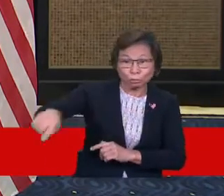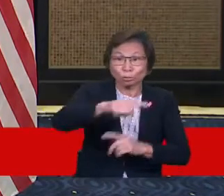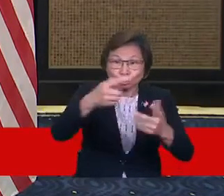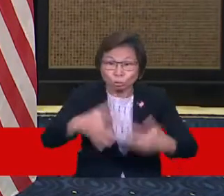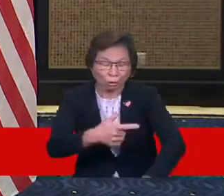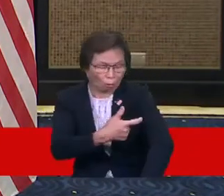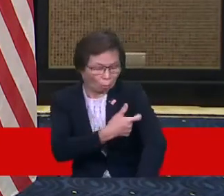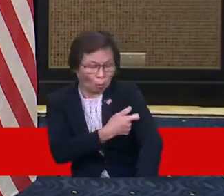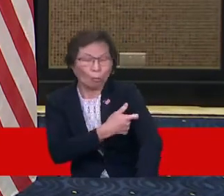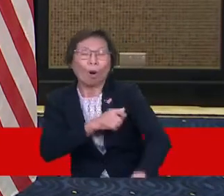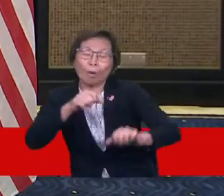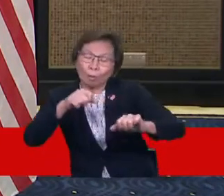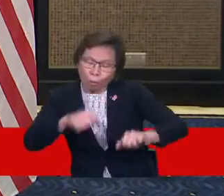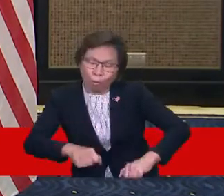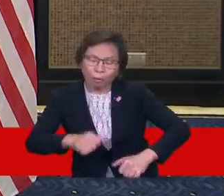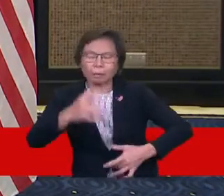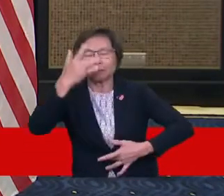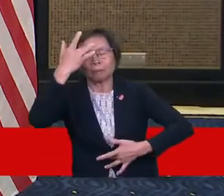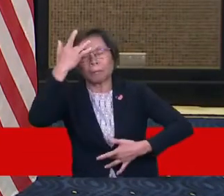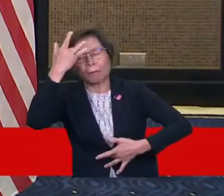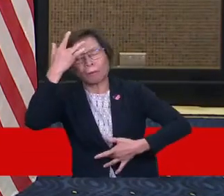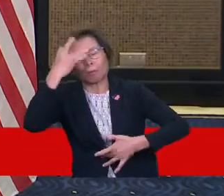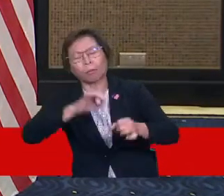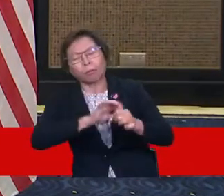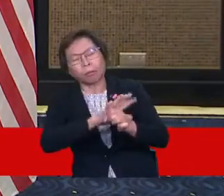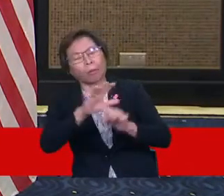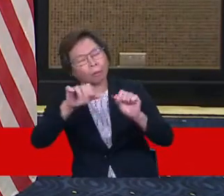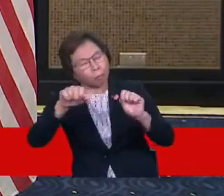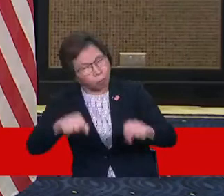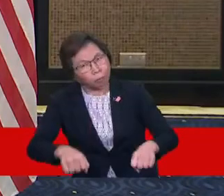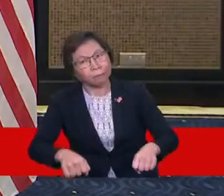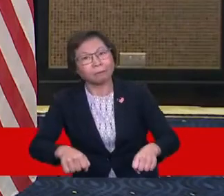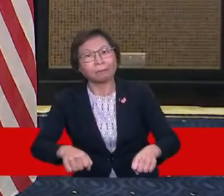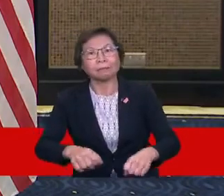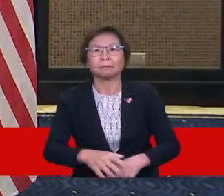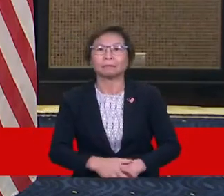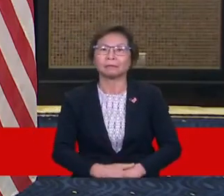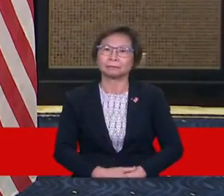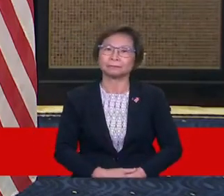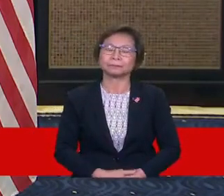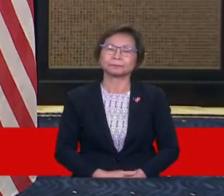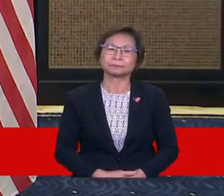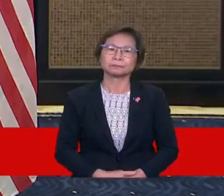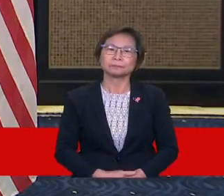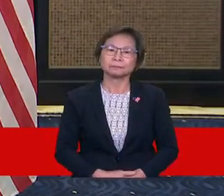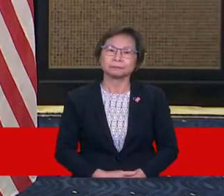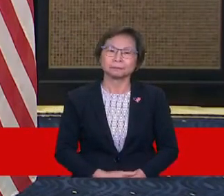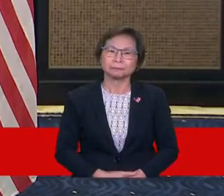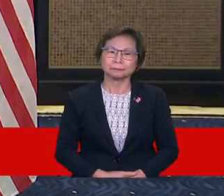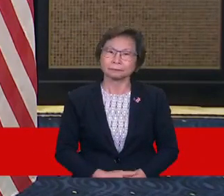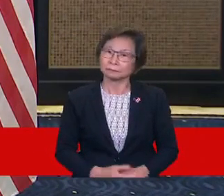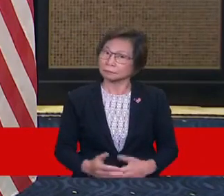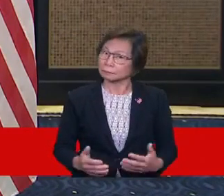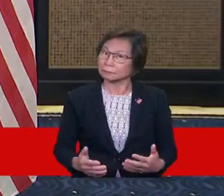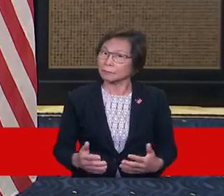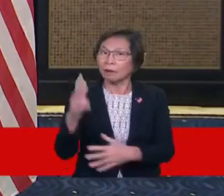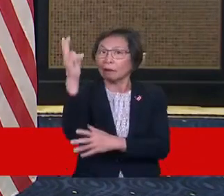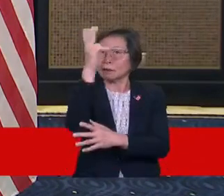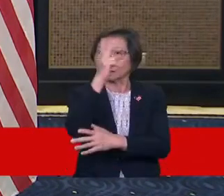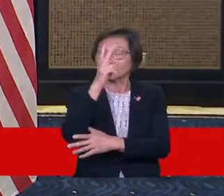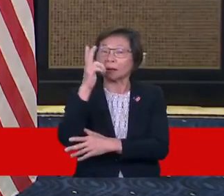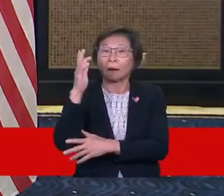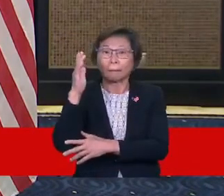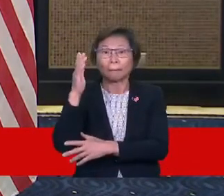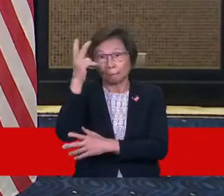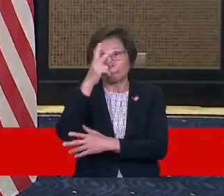masih boleh dijangkiti dijangkiti combined Hai oleh itu kerajaan akan